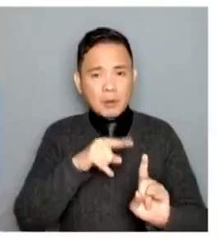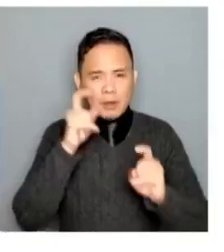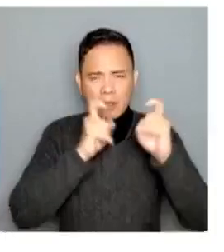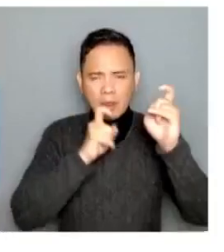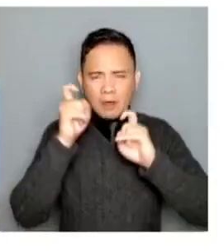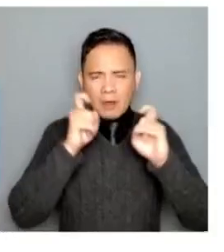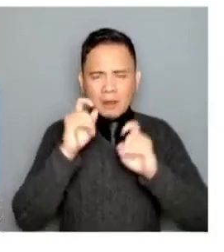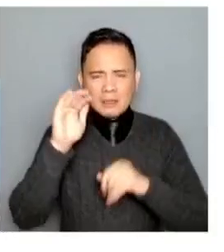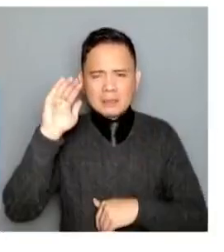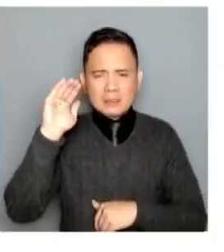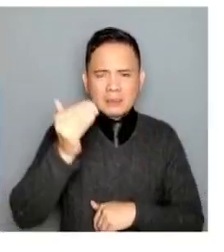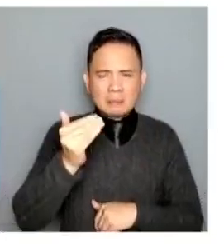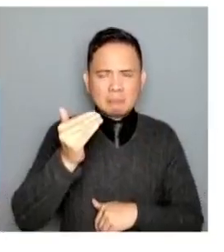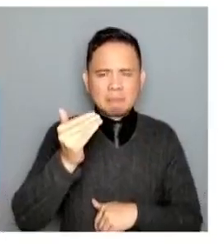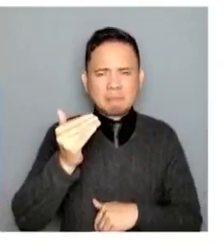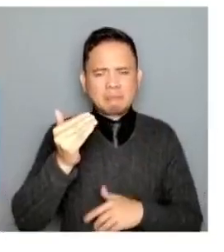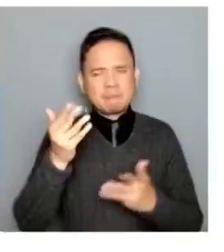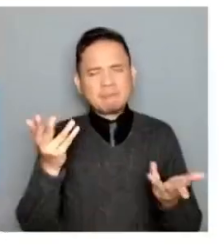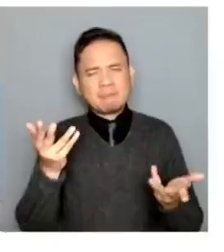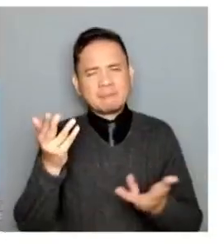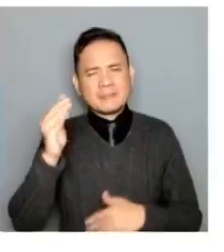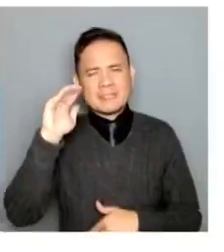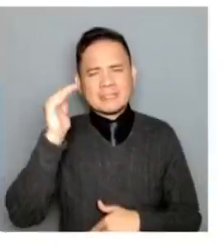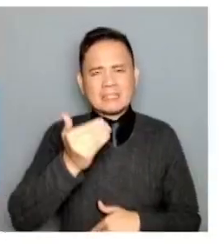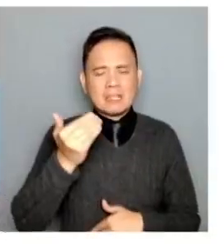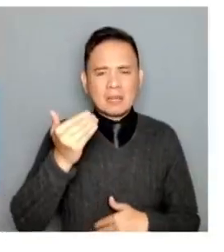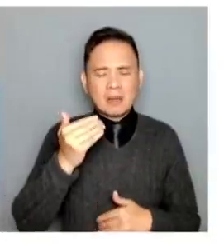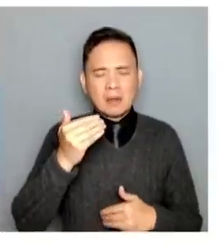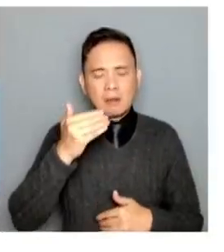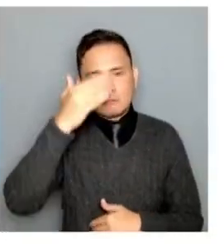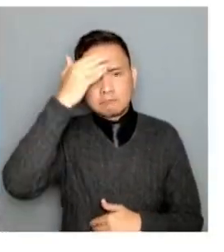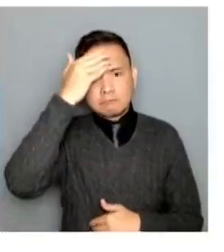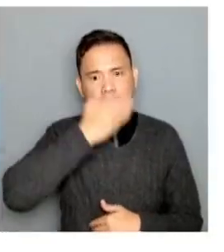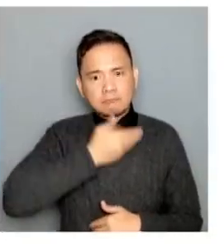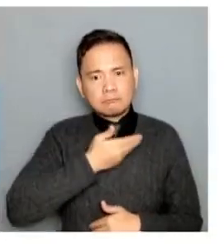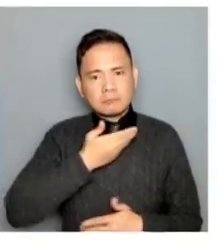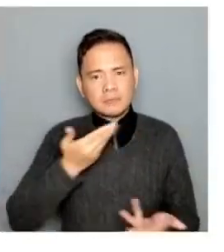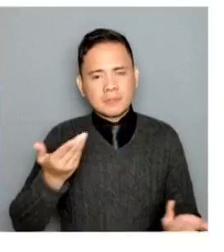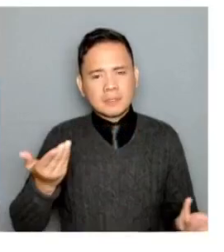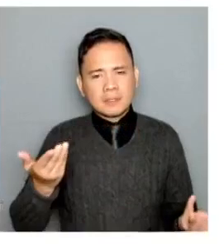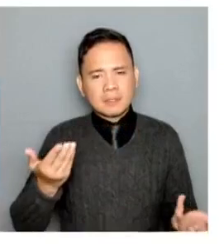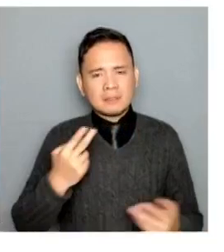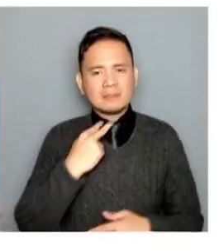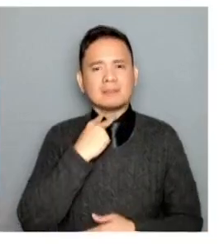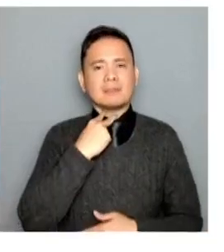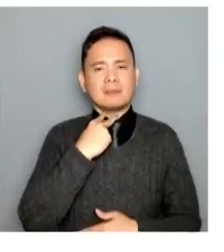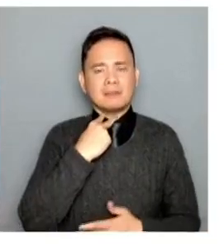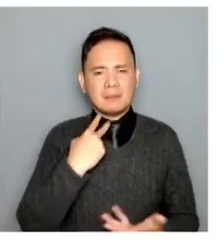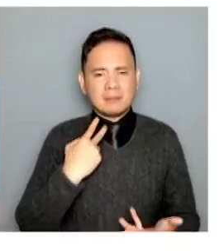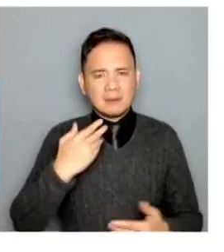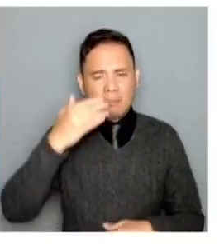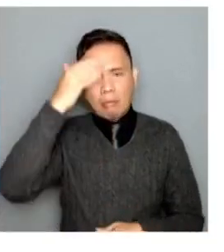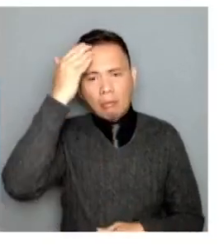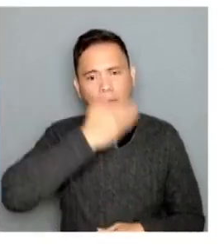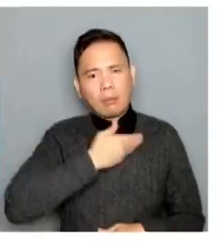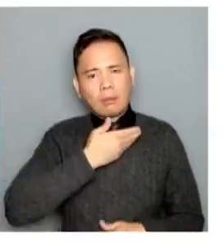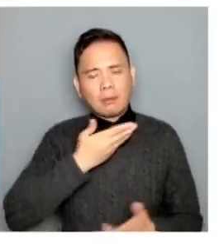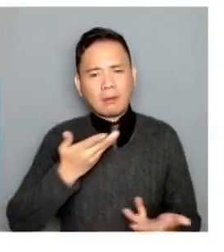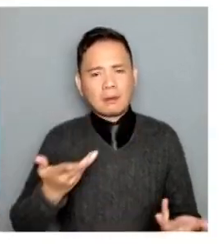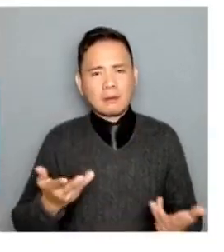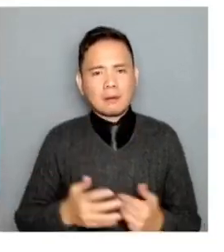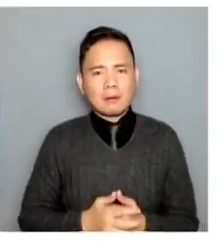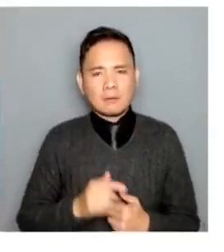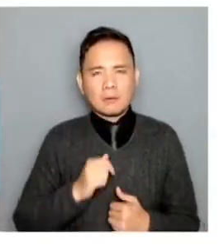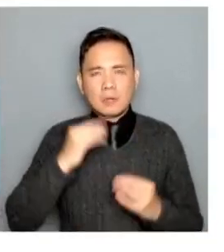parang parang lutang sila, parang ganun yung itsura. Mm-mm. Parang lutang yung itsura nila. Mm-mm. Siguro iniisip na hanggang